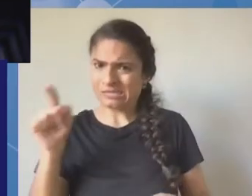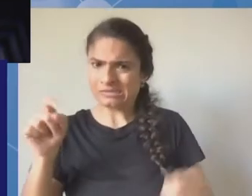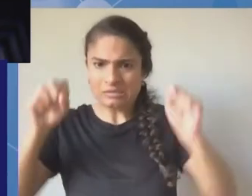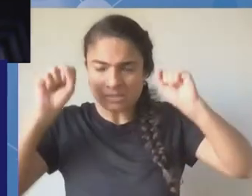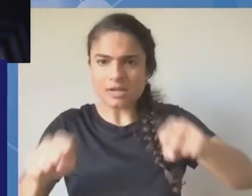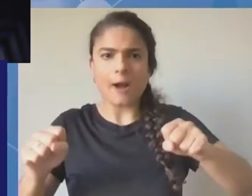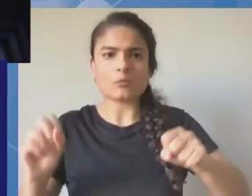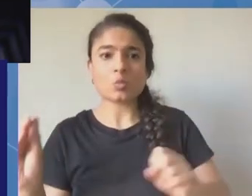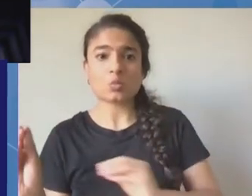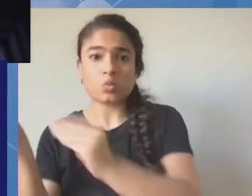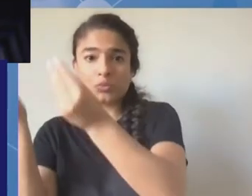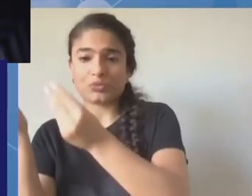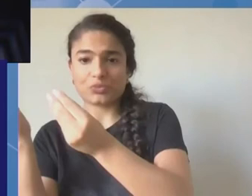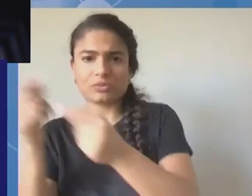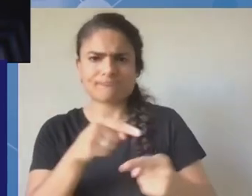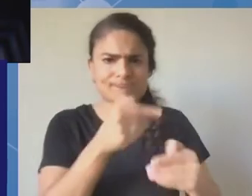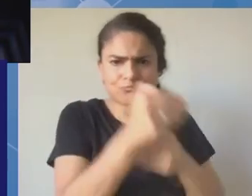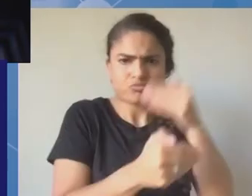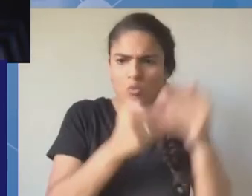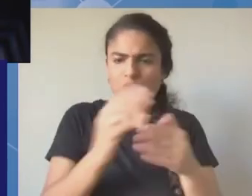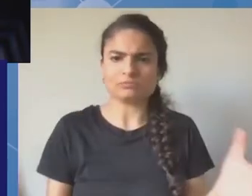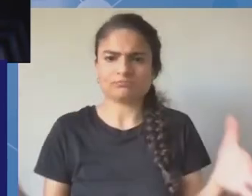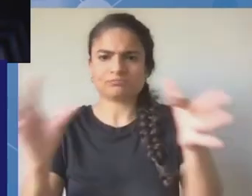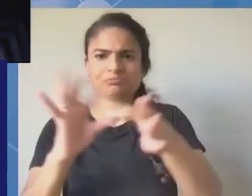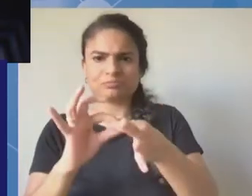网络治理的一个问题，对吧？